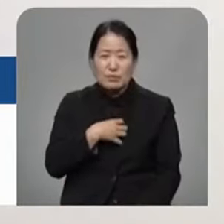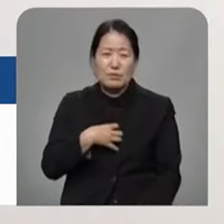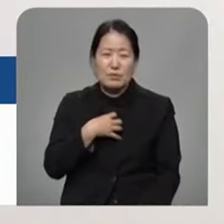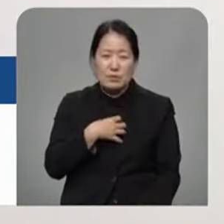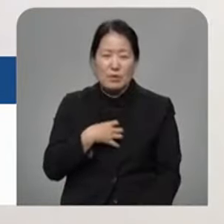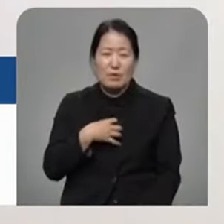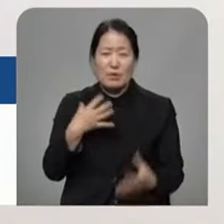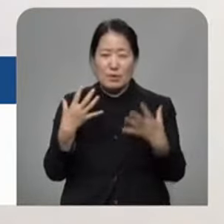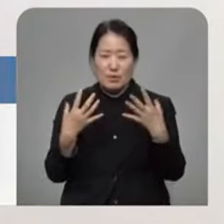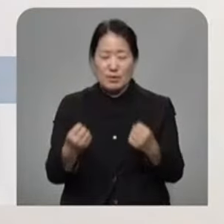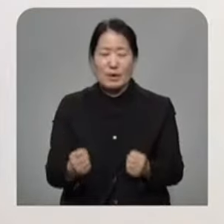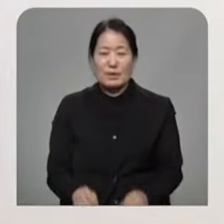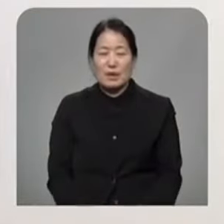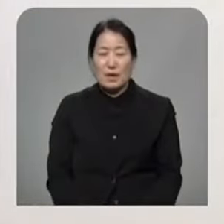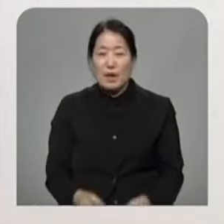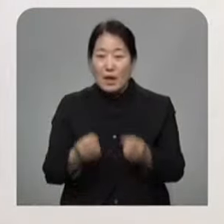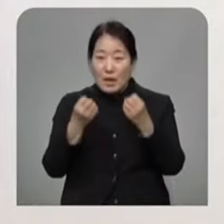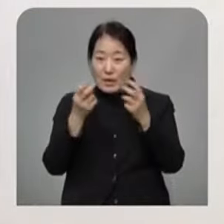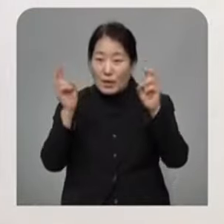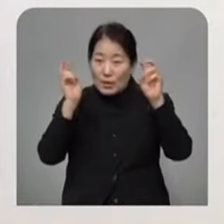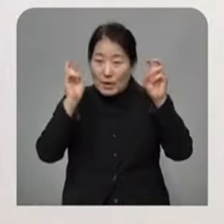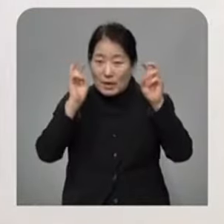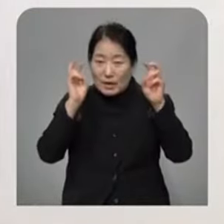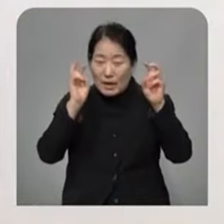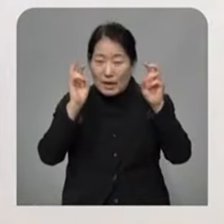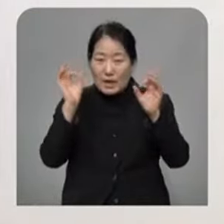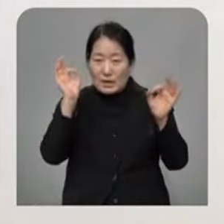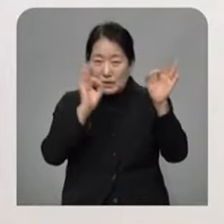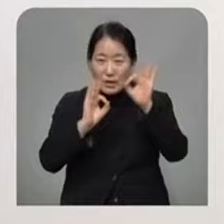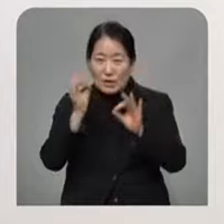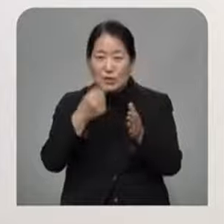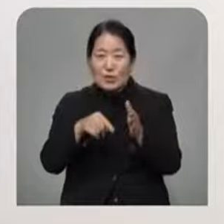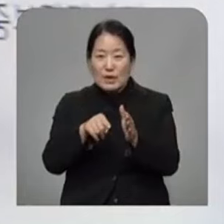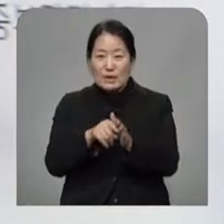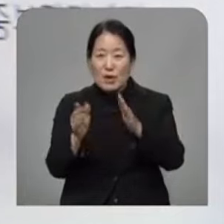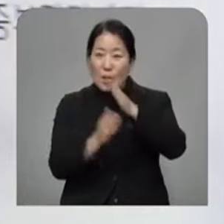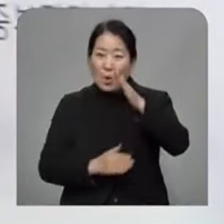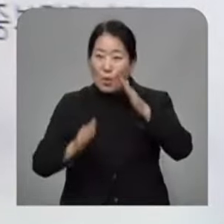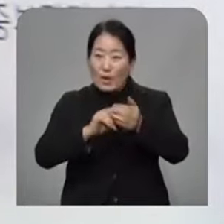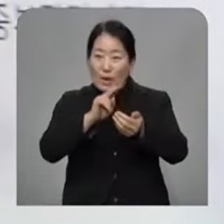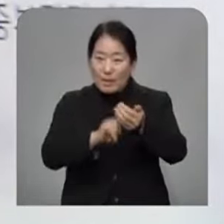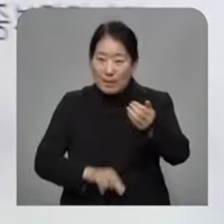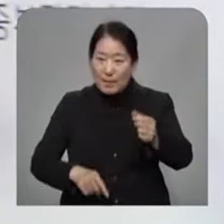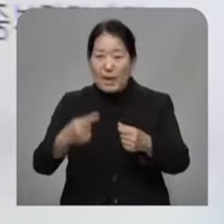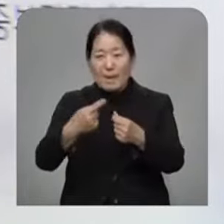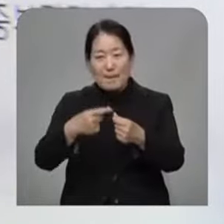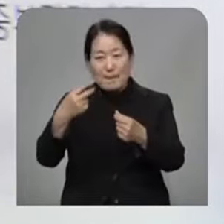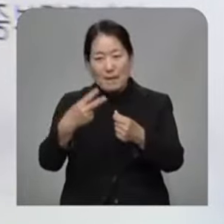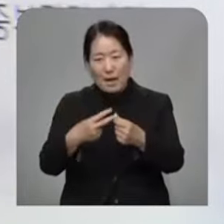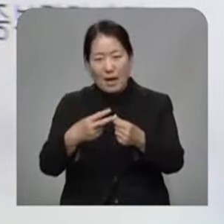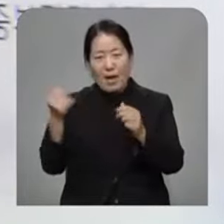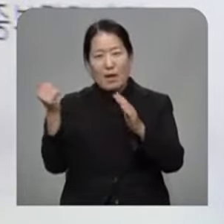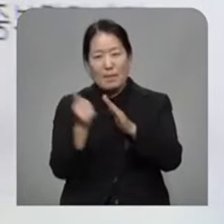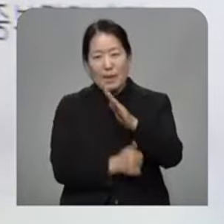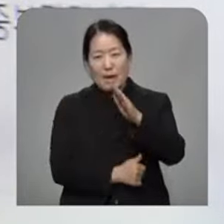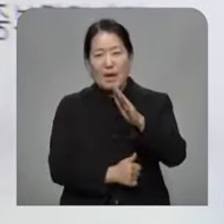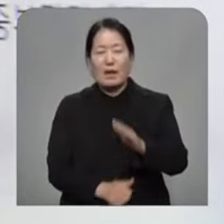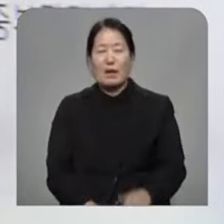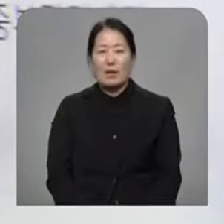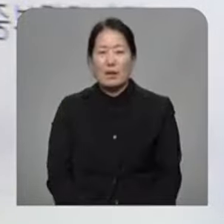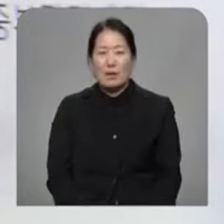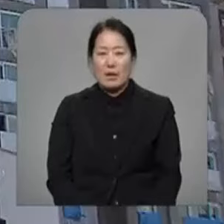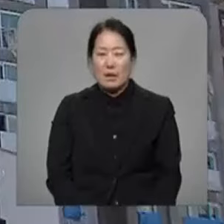정도로 새 사업자를 구하기 위한 공매가 앞서 두 차례 진행됐지만 소득은 없었습니다